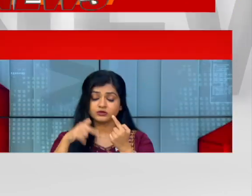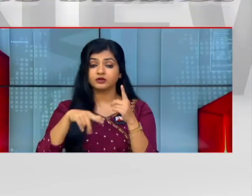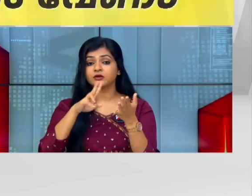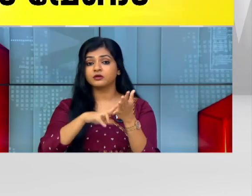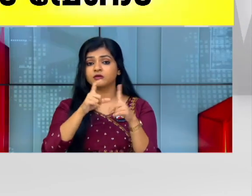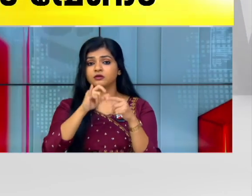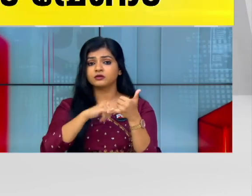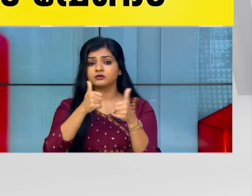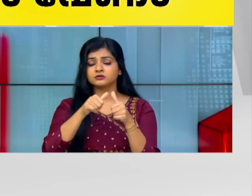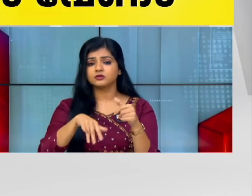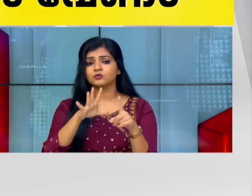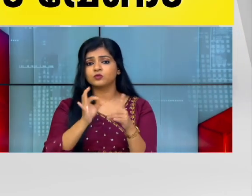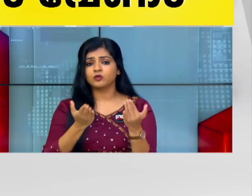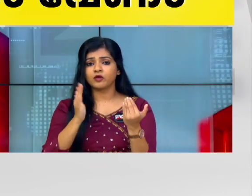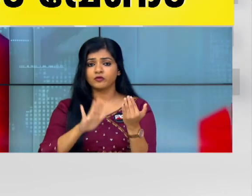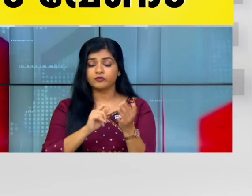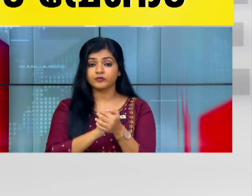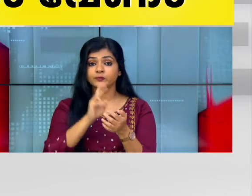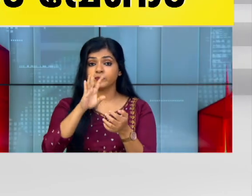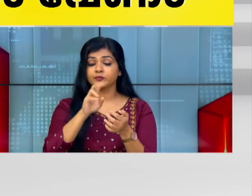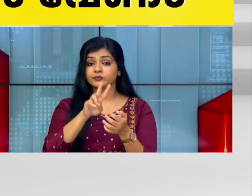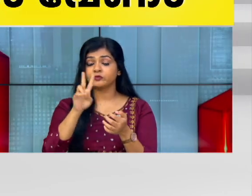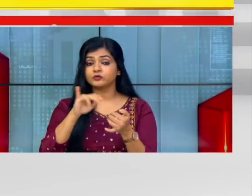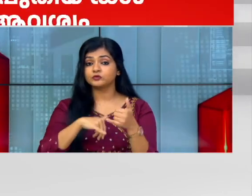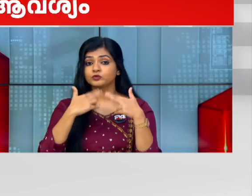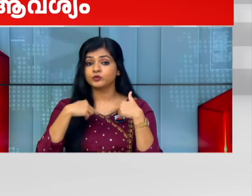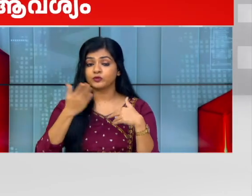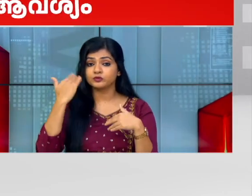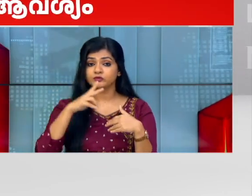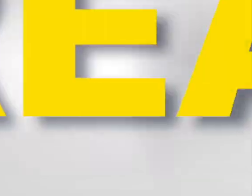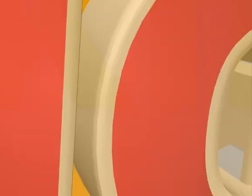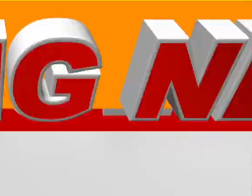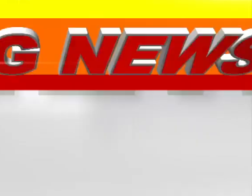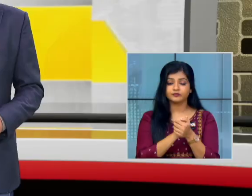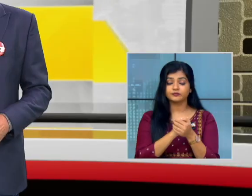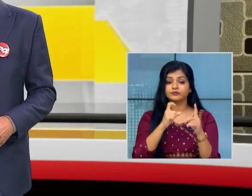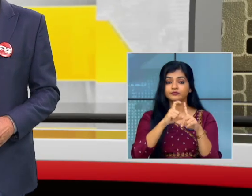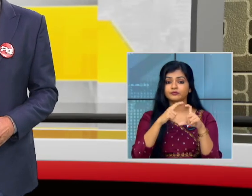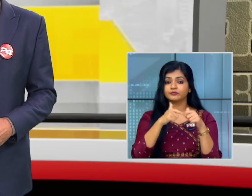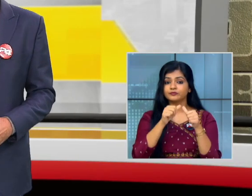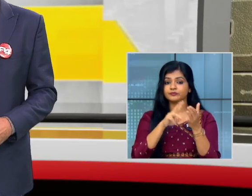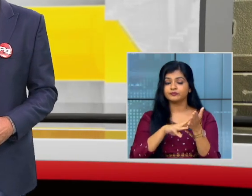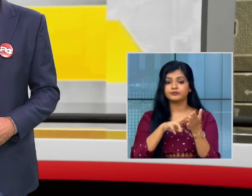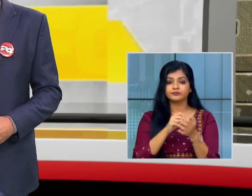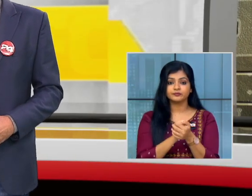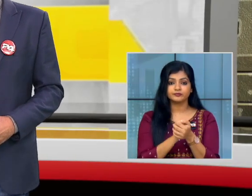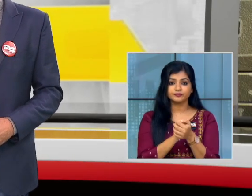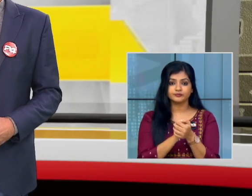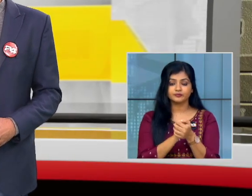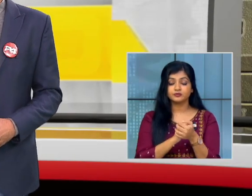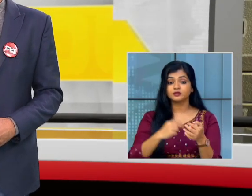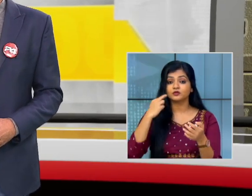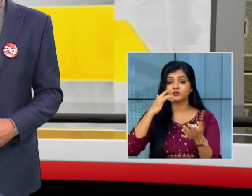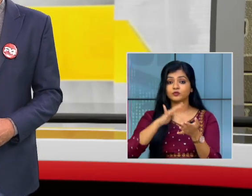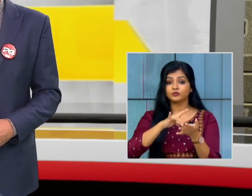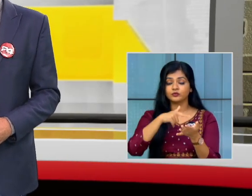പറ്റുന്ന സ്ഥിതിയിലാണ് കാര്യങ്ങൾ. മാത്രവുമല്ല 2022 സുപ്രീം കോടതി തന്നെ ഡീൻ കുര്യാക്കോസ് MP ഇപ്പോൾ മാധ്യമങ്ങളെ കാണുകയായിരുന്നു. തിരുവനന്തപുരം